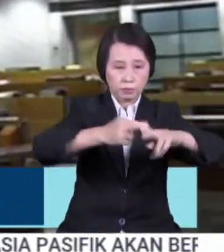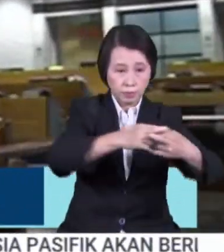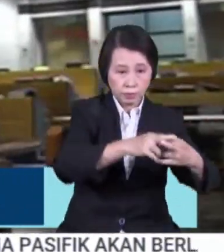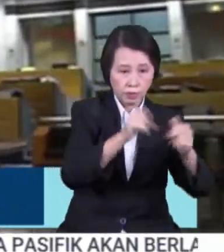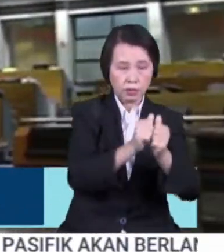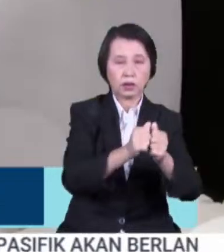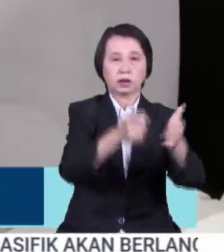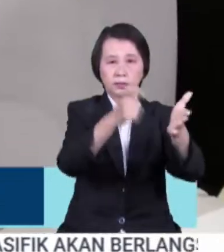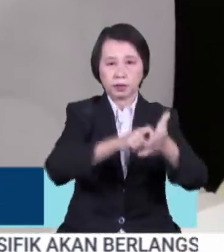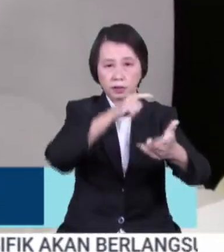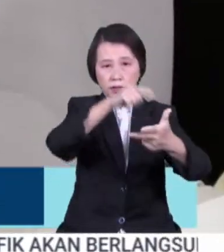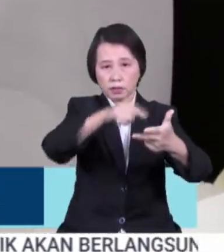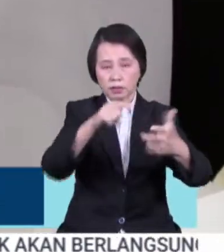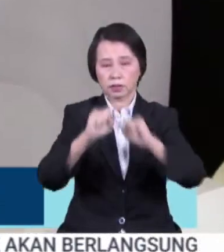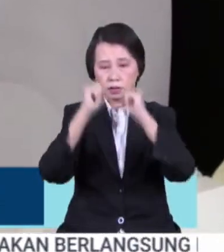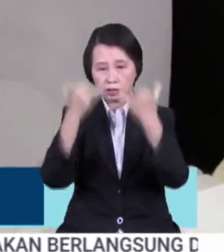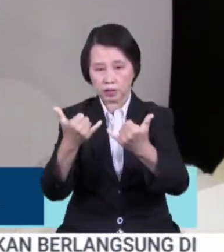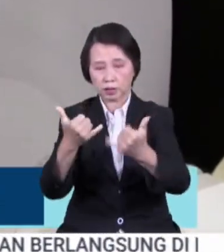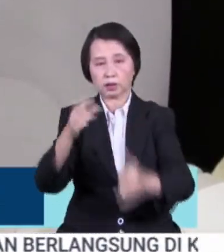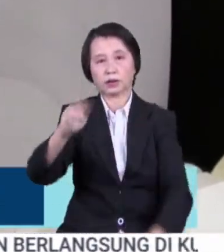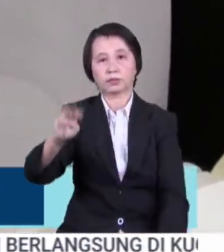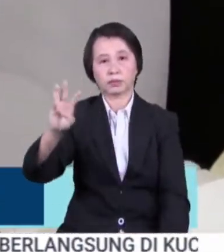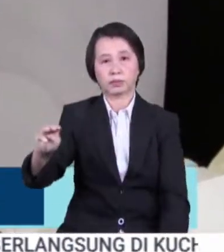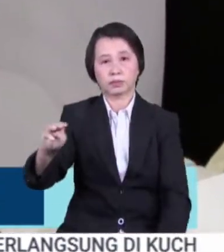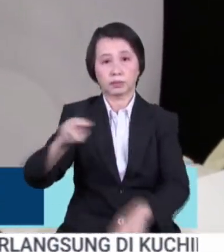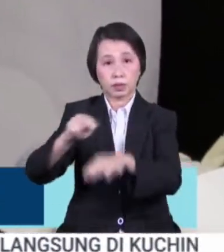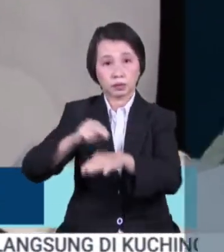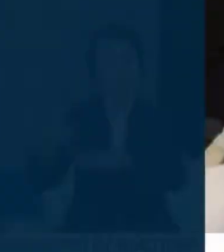yang diperlukan oleh syarikat multinasional.